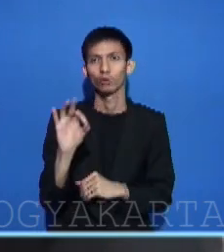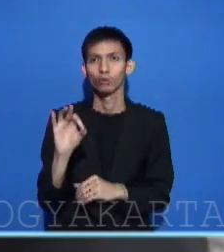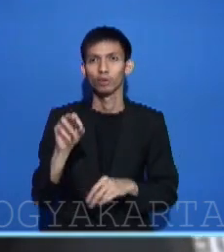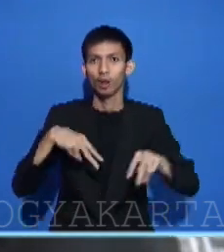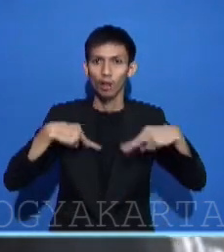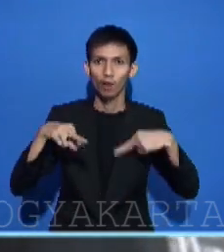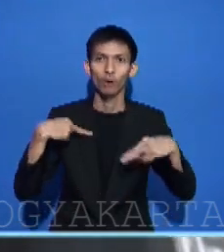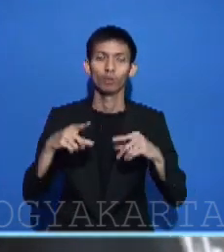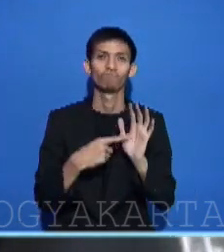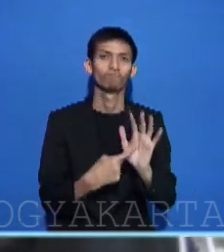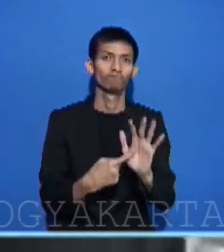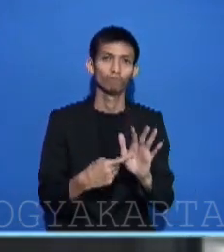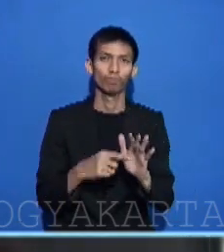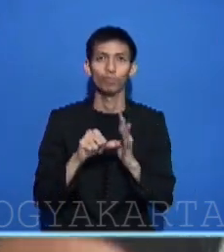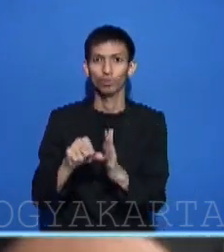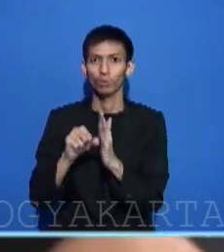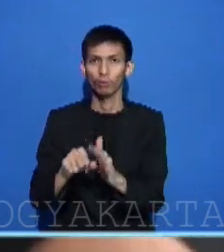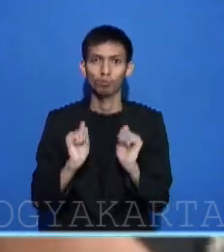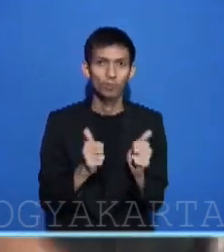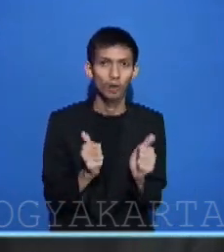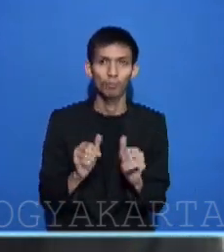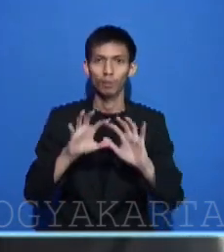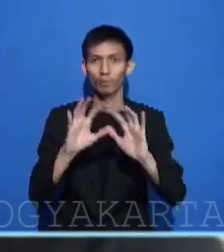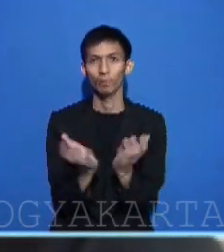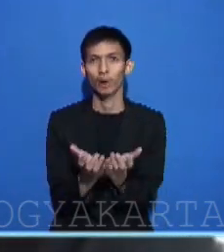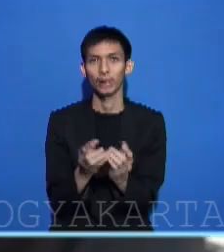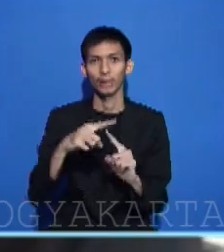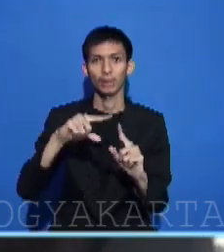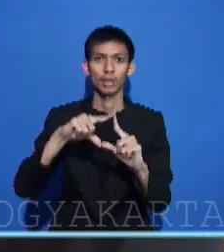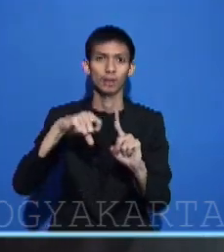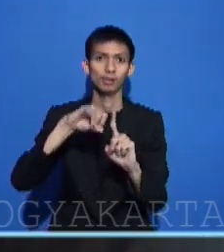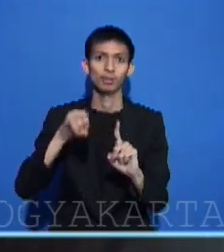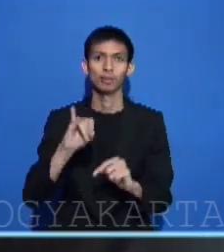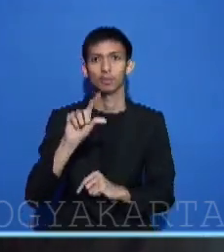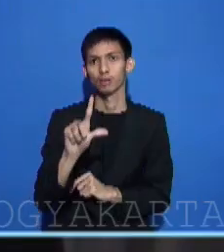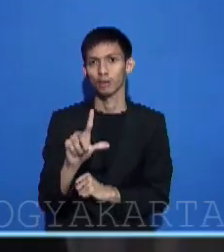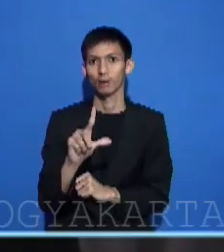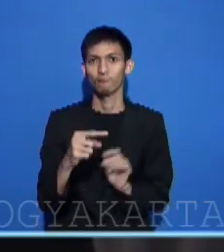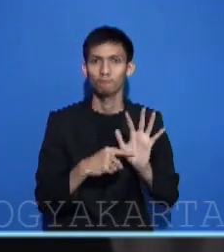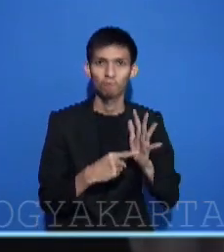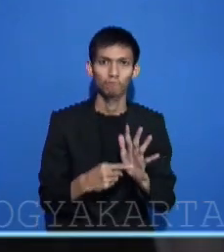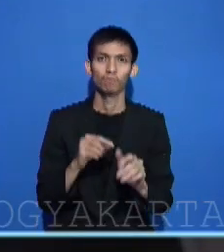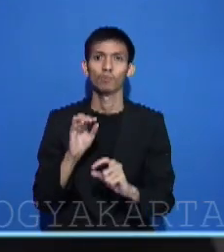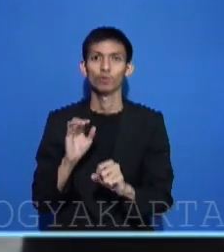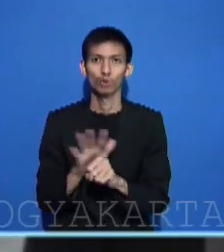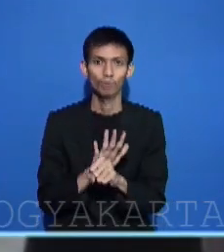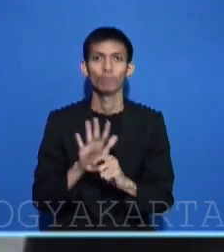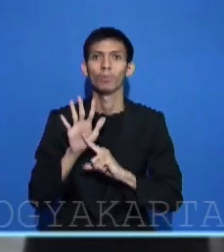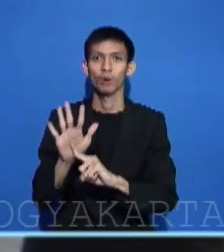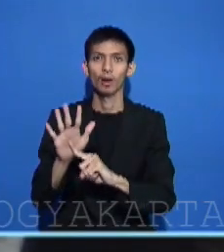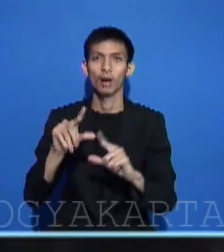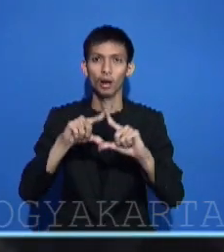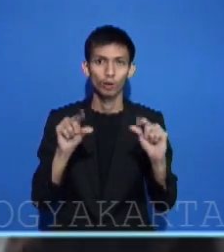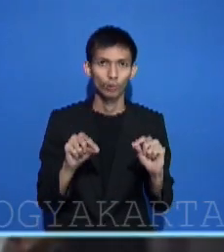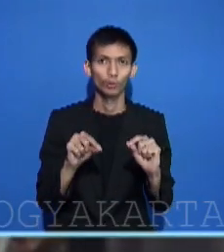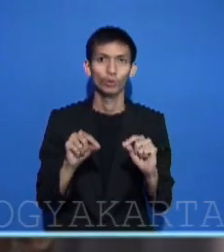yang diperbantukan untuk menyiapkan paket takjil. Para mahasiswa cukup menunjukkan kartu identitas mahasiswa, lalu akan